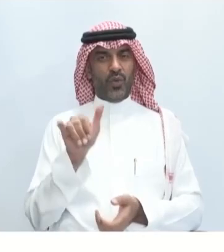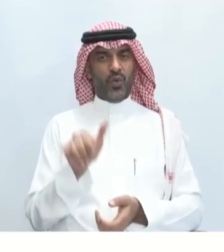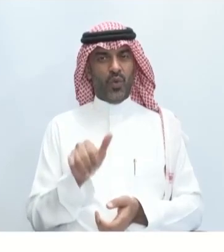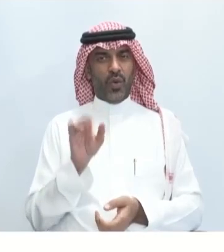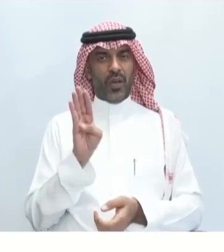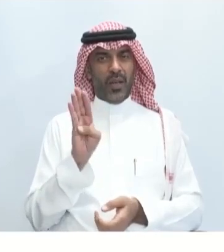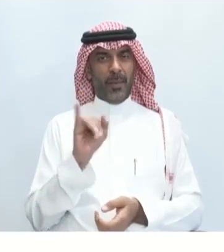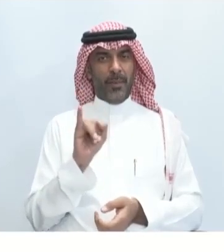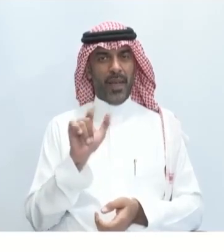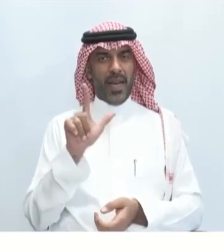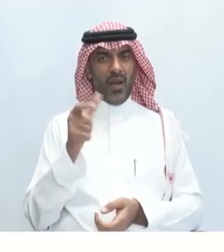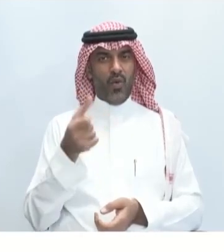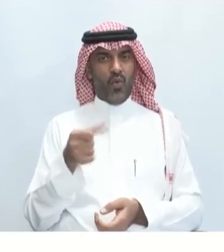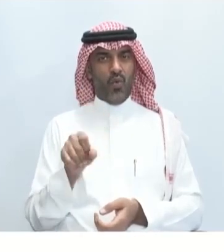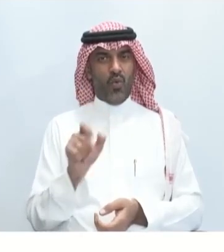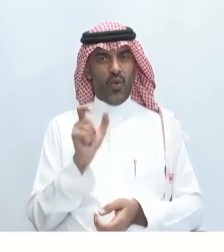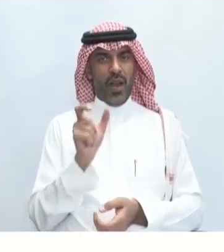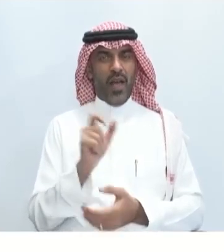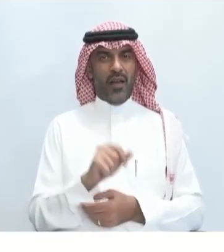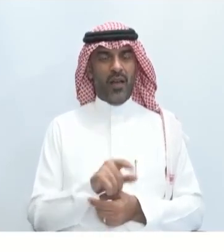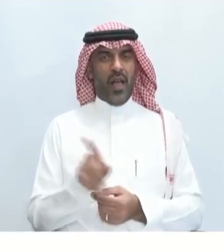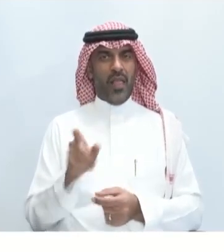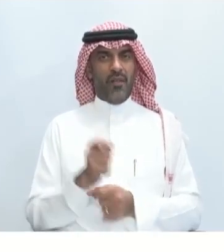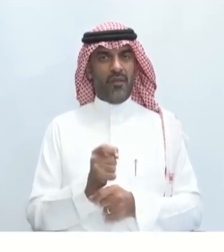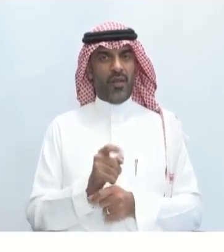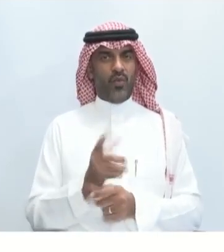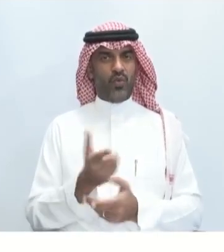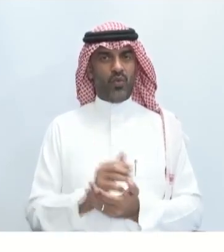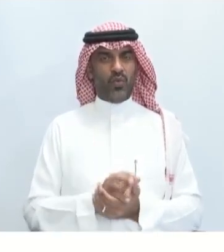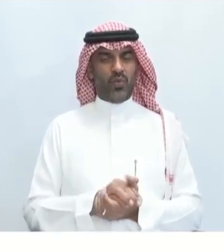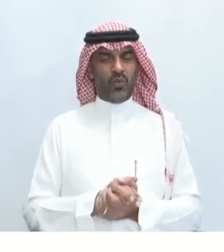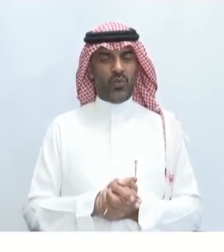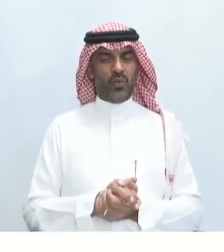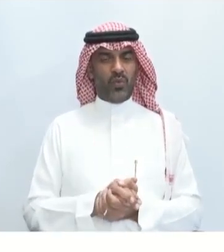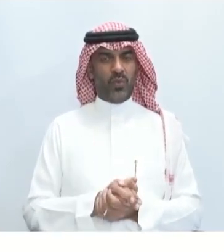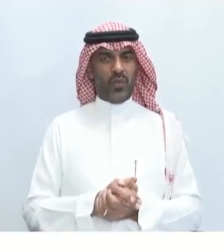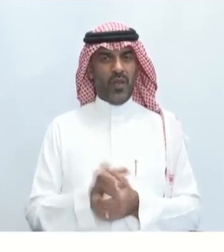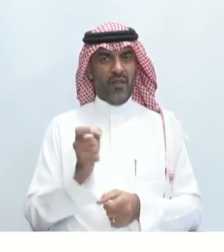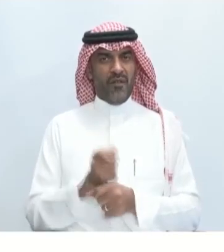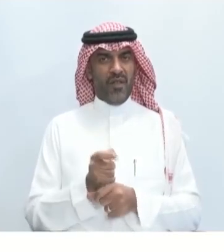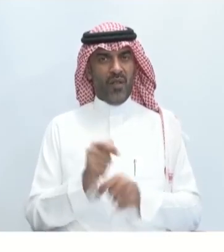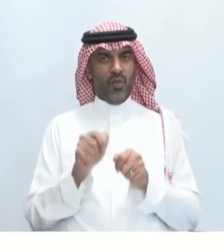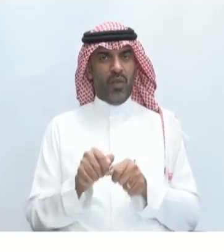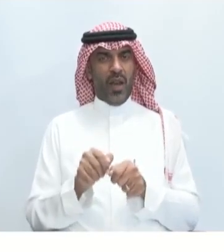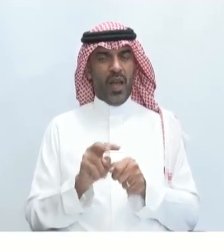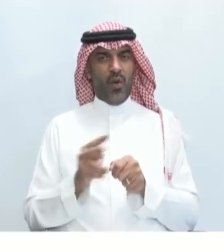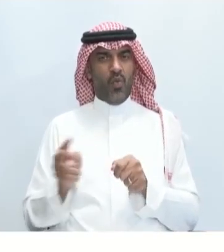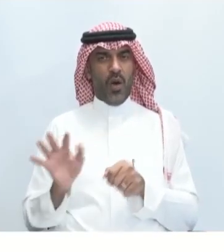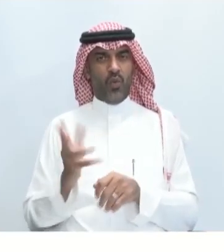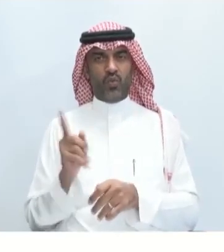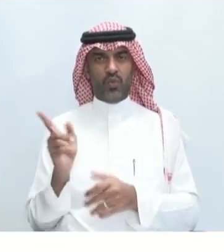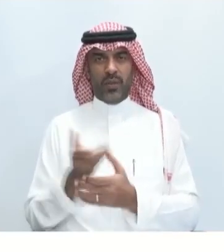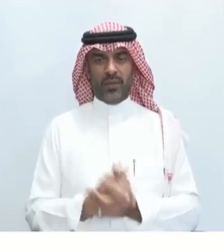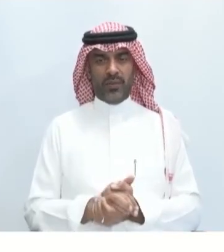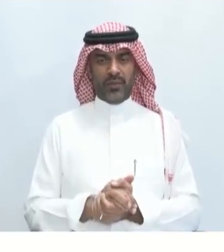يكملون هذا الفعل ما نوعه يكملون ما نوعه من انواع الفعل